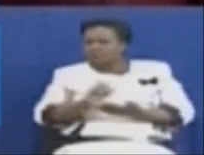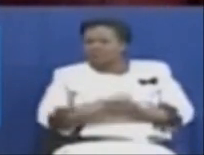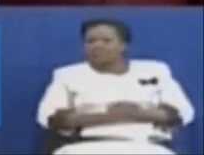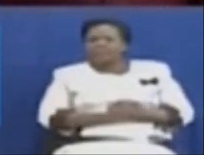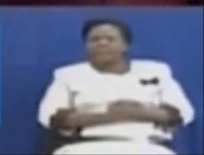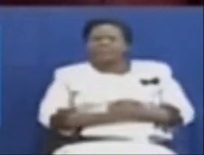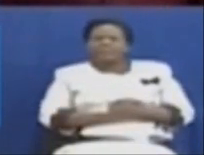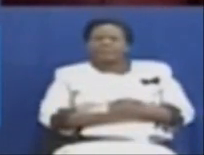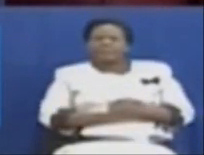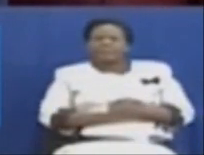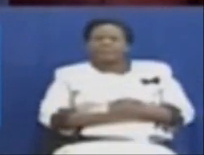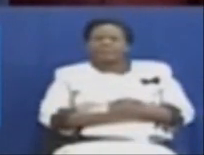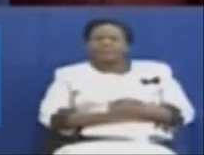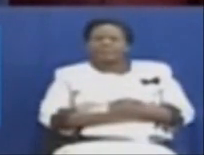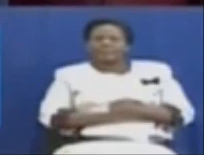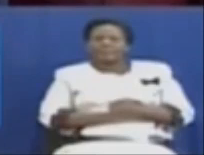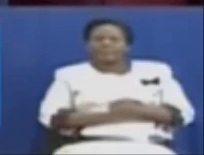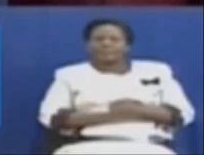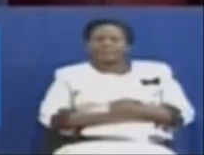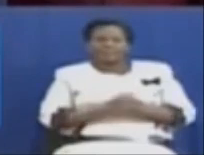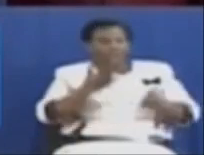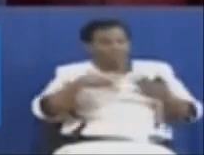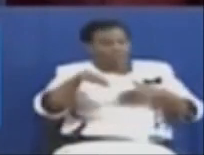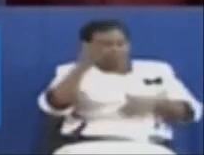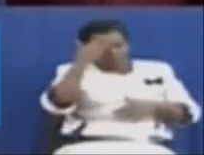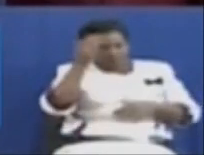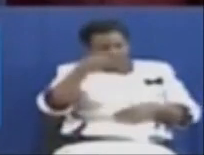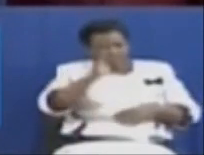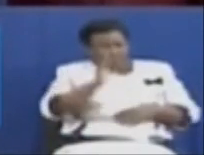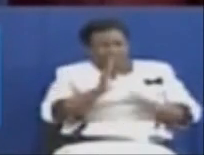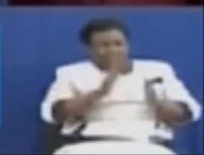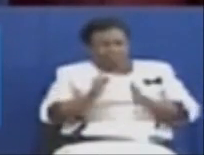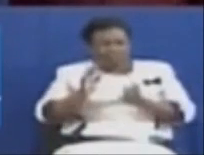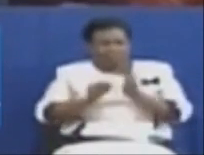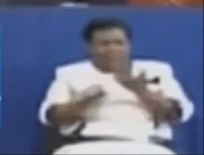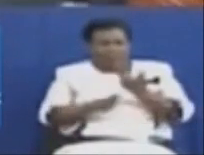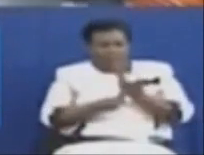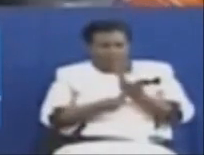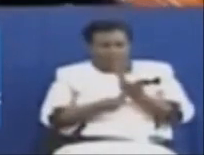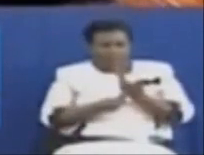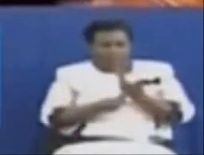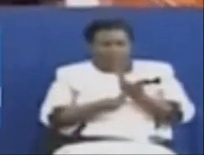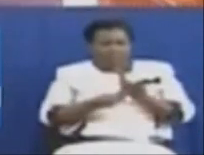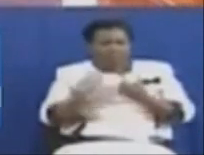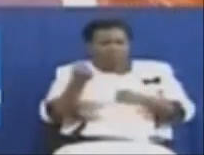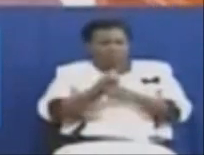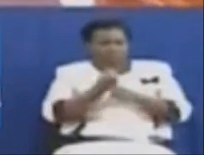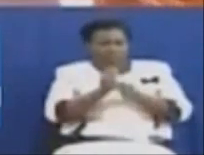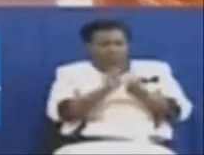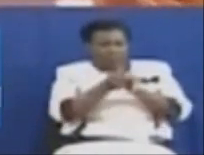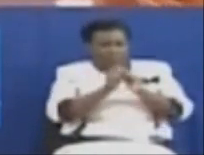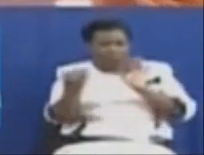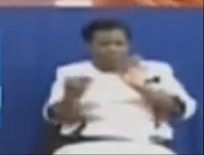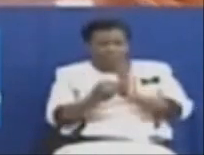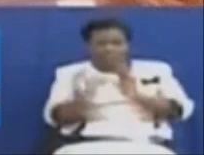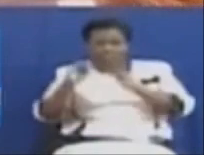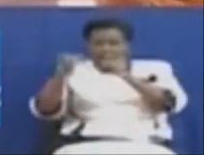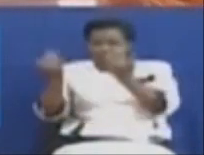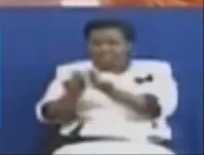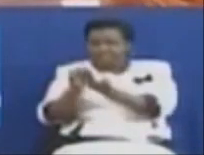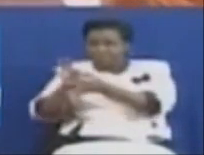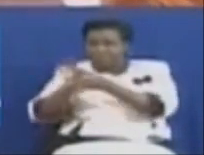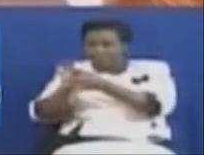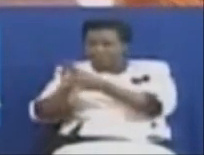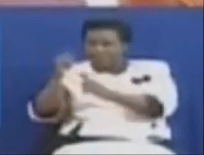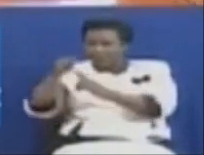ambazo zinaweza zikatolewa endapo haki za mtoto zile zitakiukwa. Changamoto ambayo inatukabili ni idadi ndogo ya maafisa ustawi wa jamii